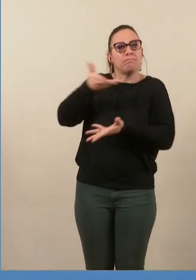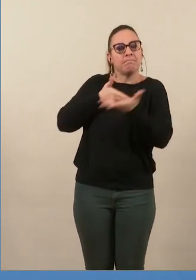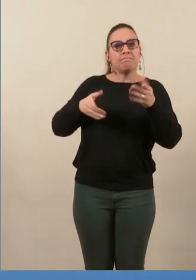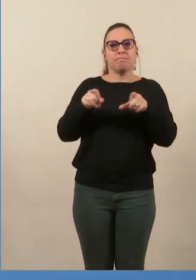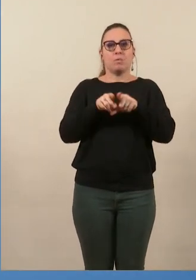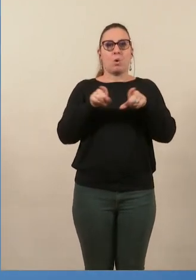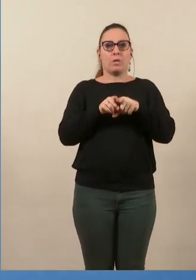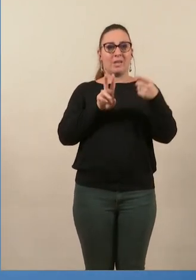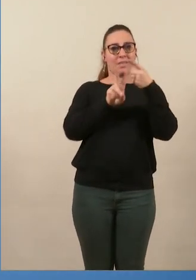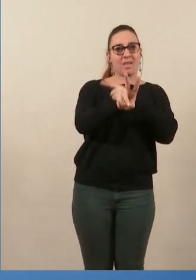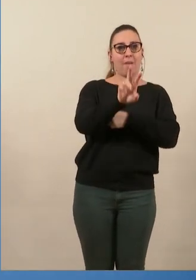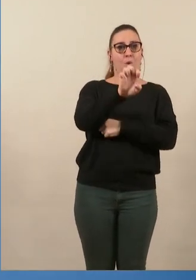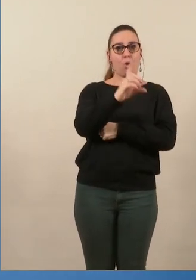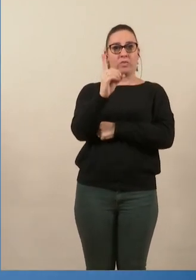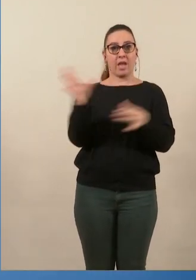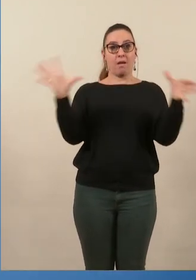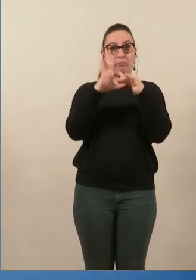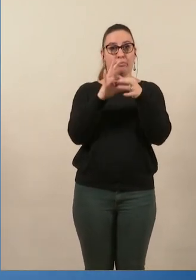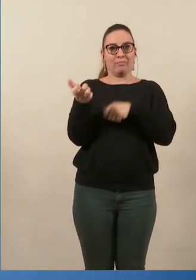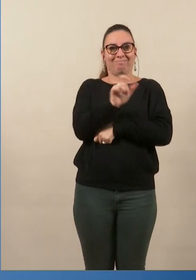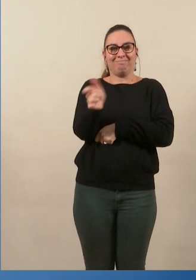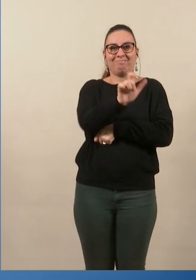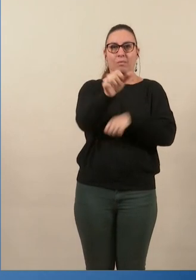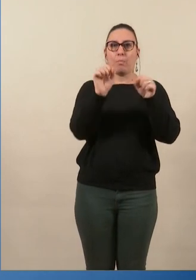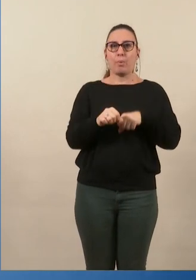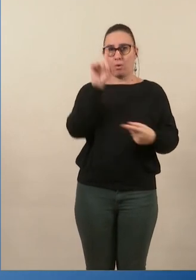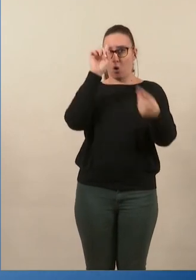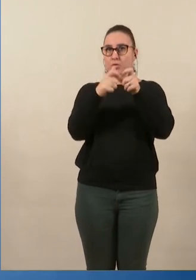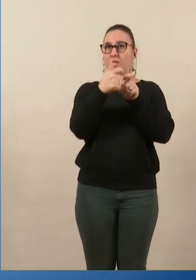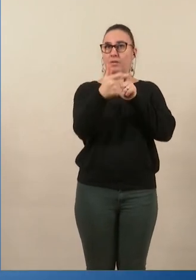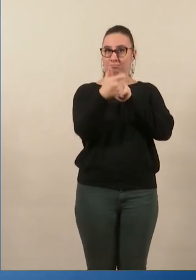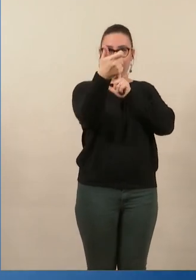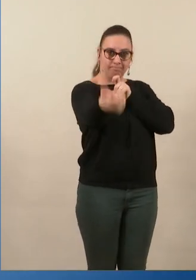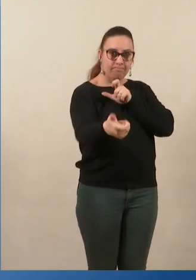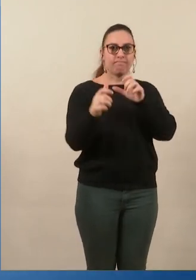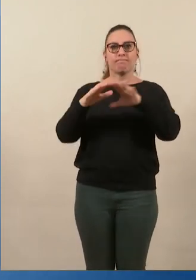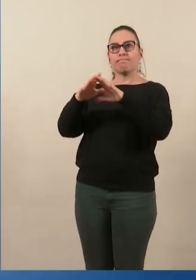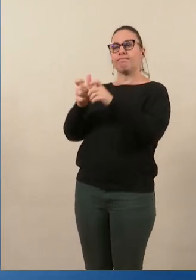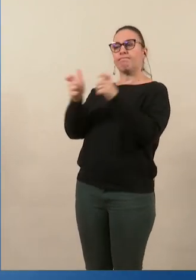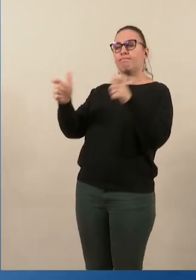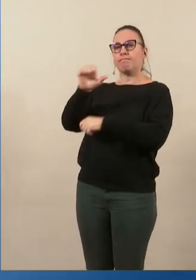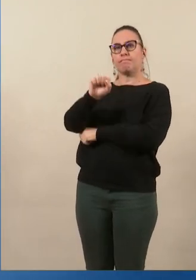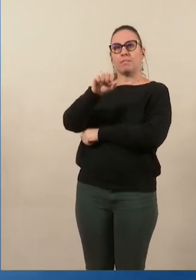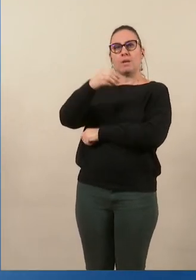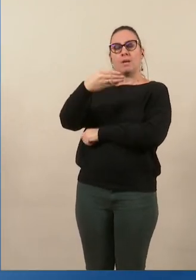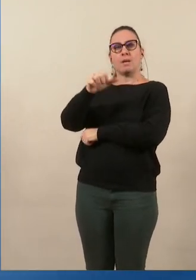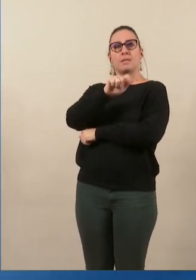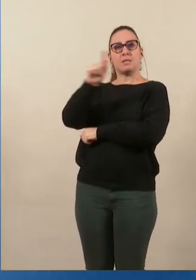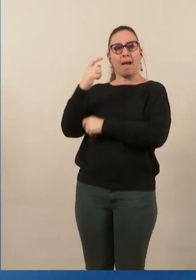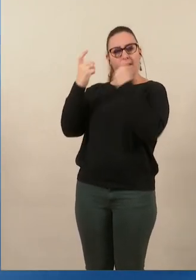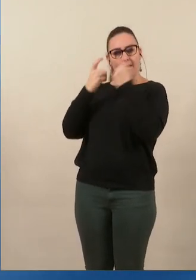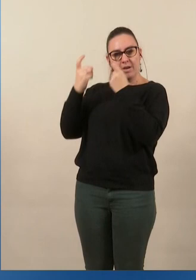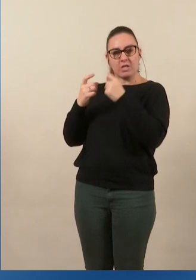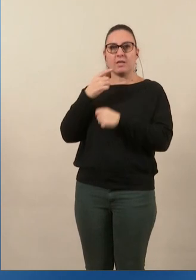des trames E et D en perspective d'extension à l'étude osmag renforcer ainsi la desserte